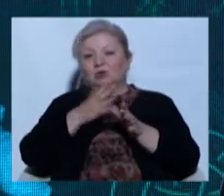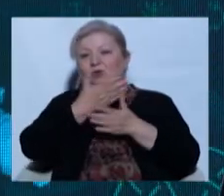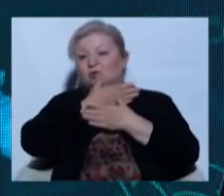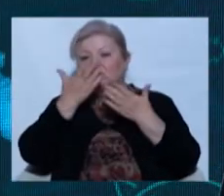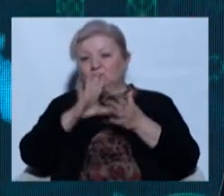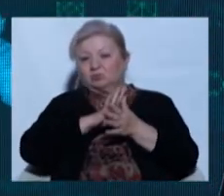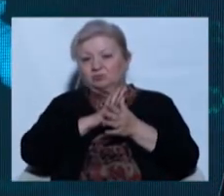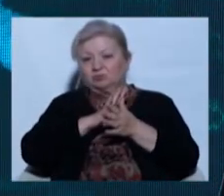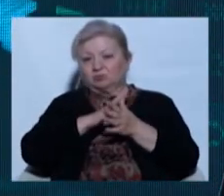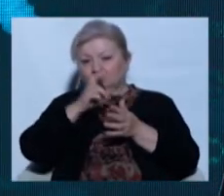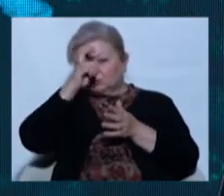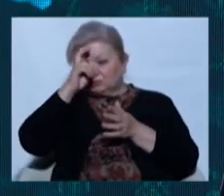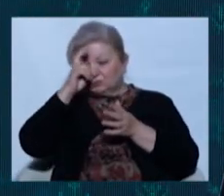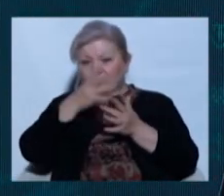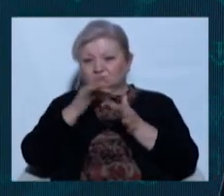რაღაც